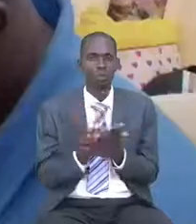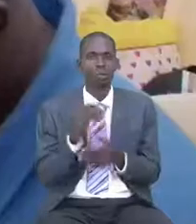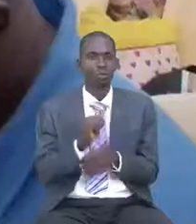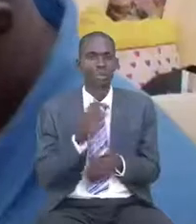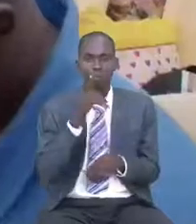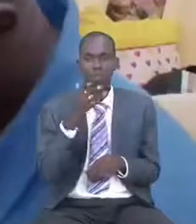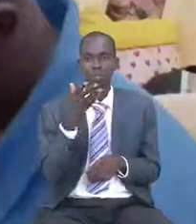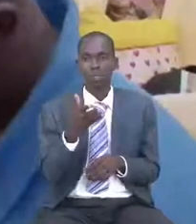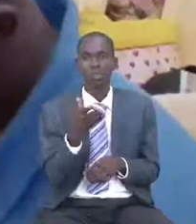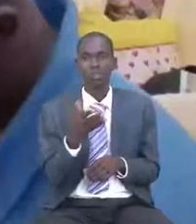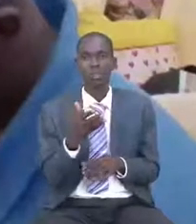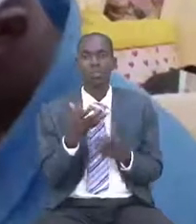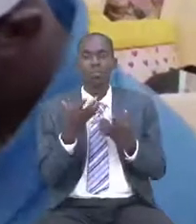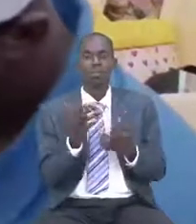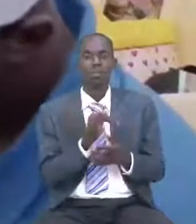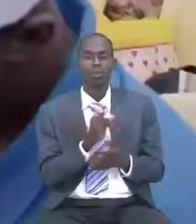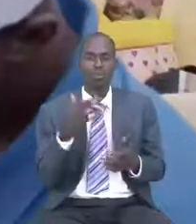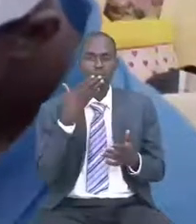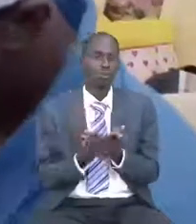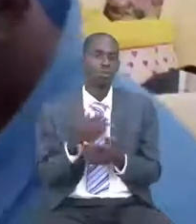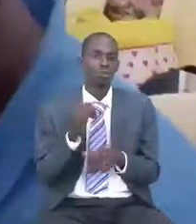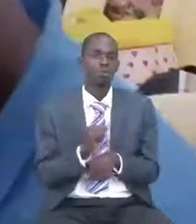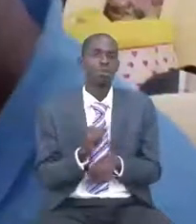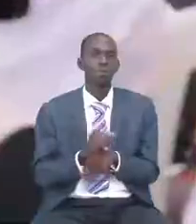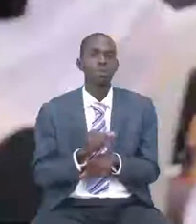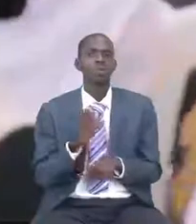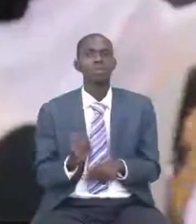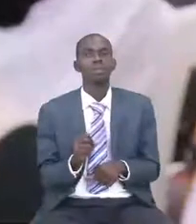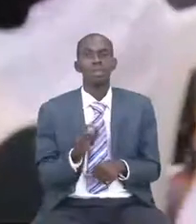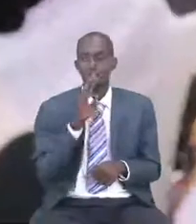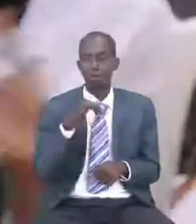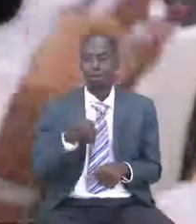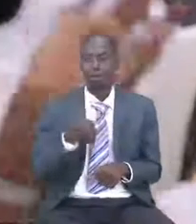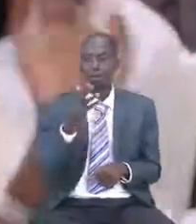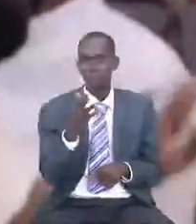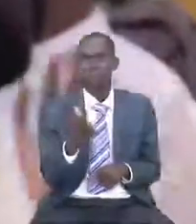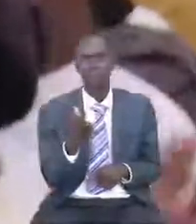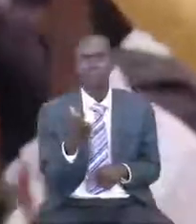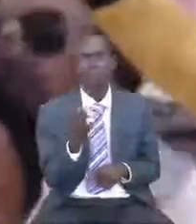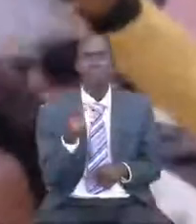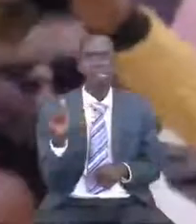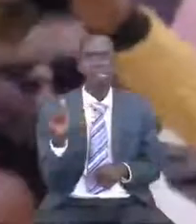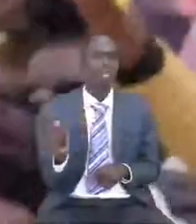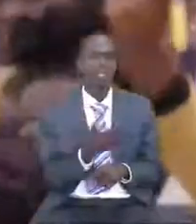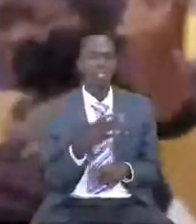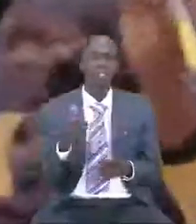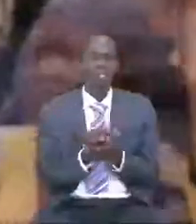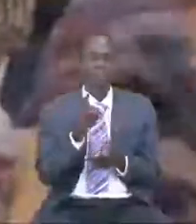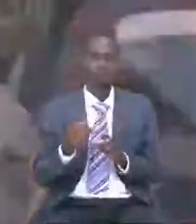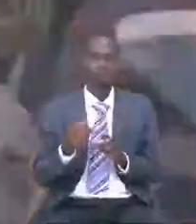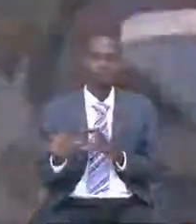Zélé pour les bonnes œuvres. Est-ce que tu es là? Zélé pour les bonnes œuvres. Est-ce que tu es toujours